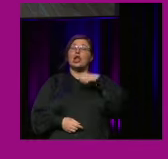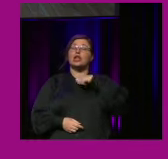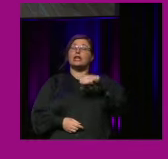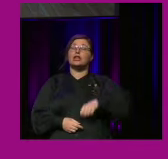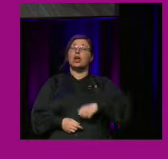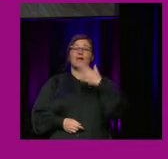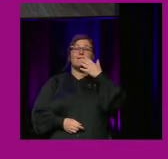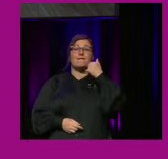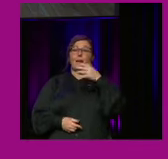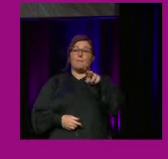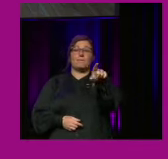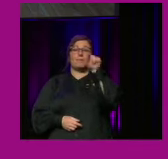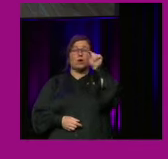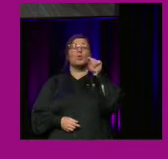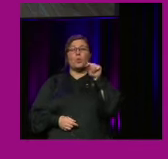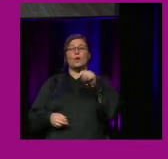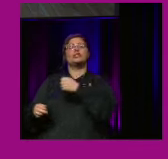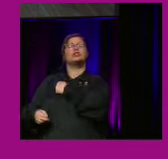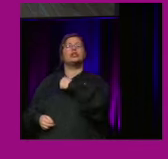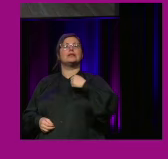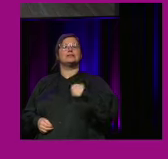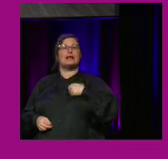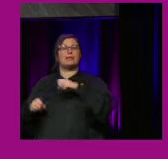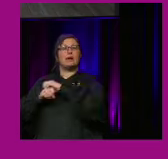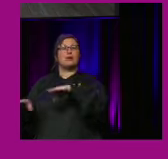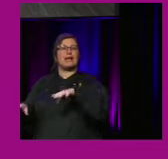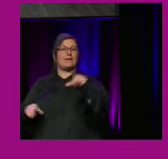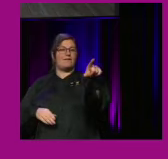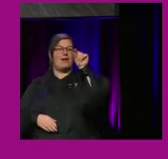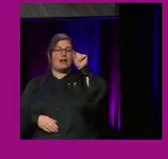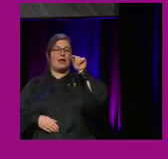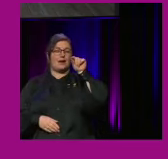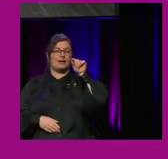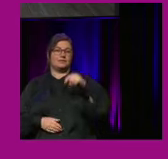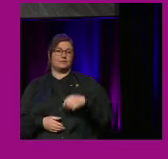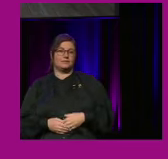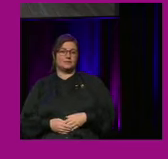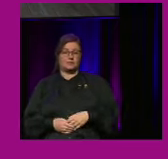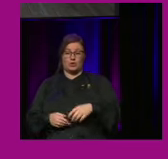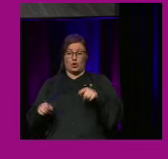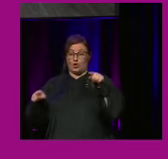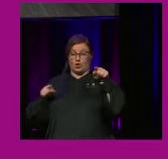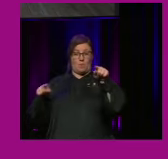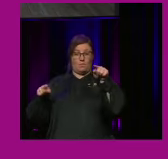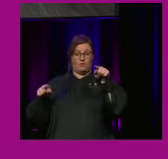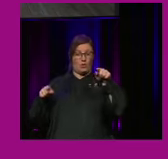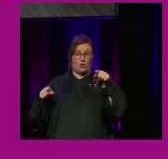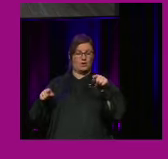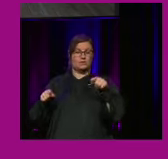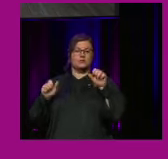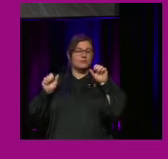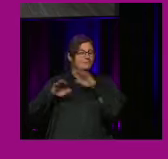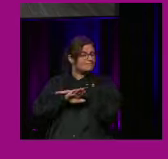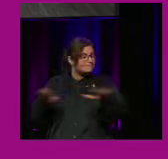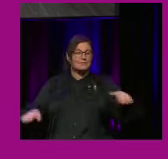majoritet i styrelsen. Generaldirektören och styrelsen ska inte utses av